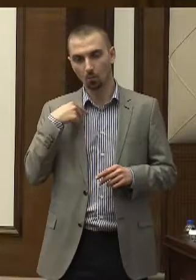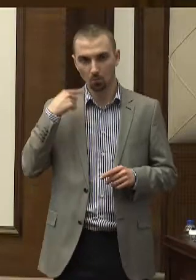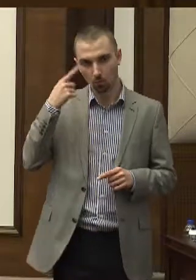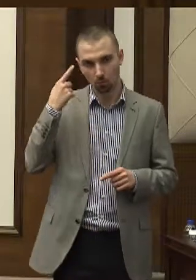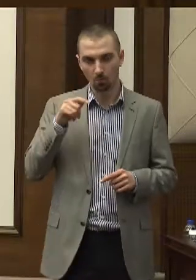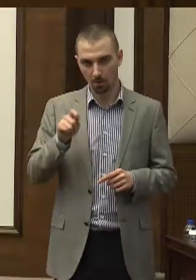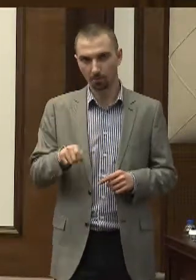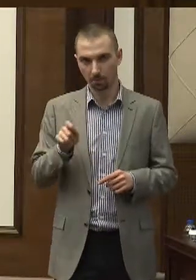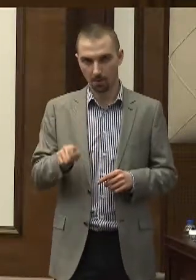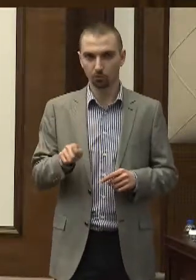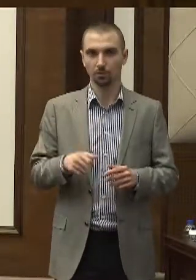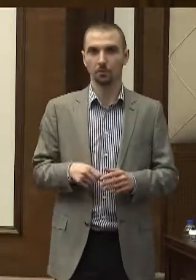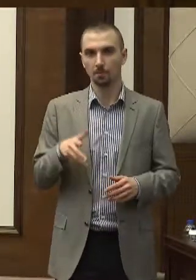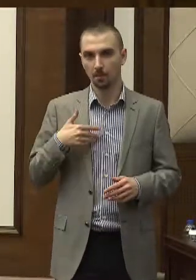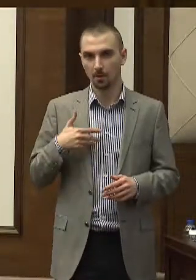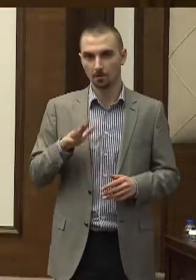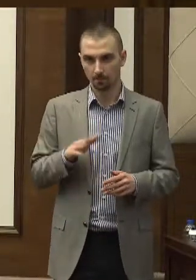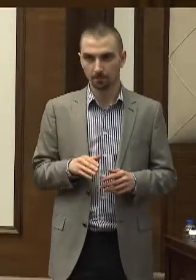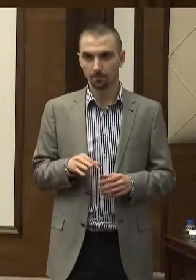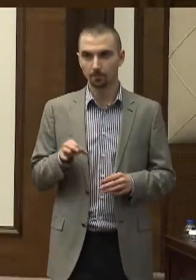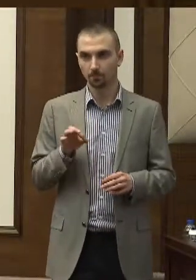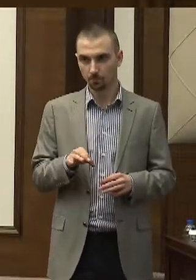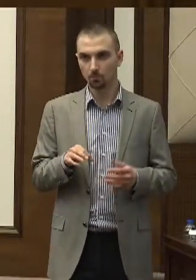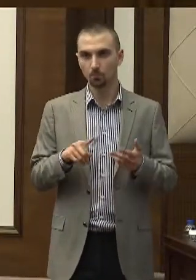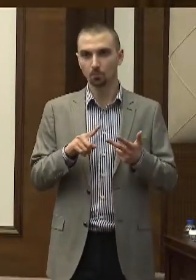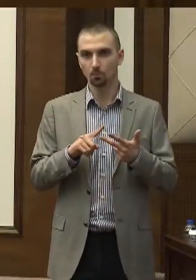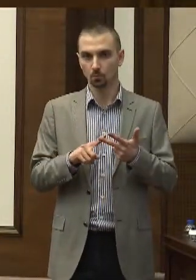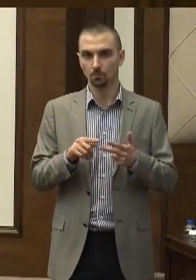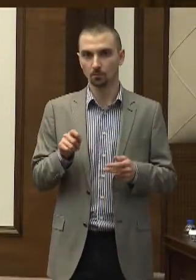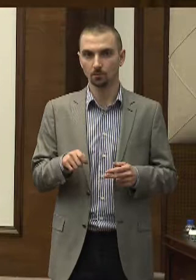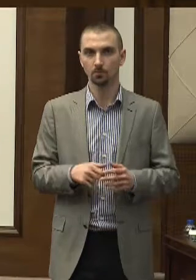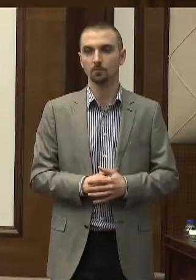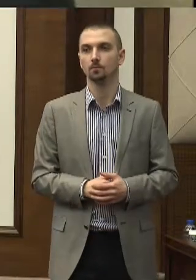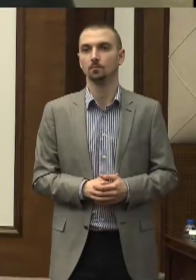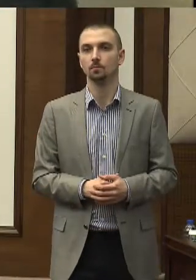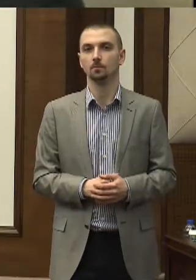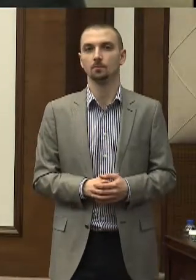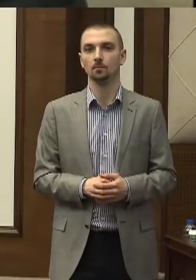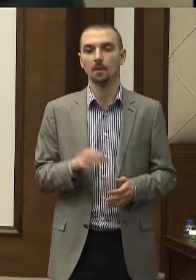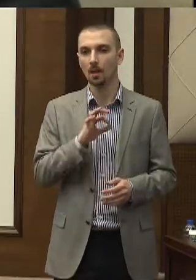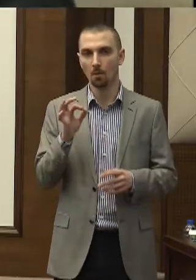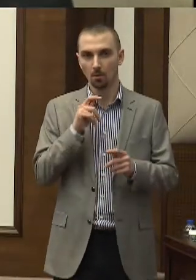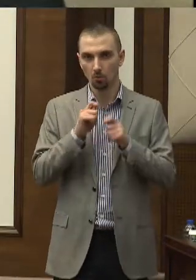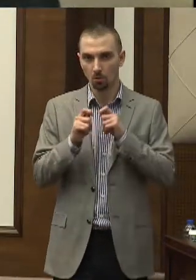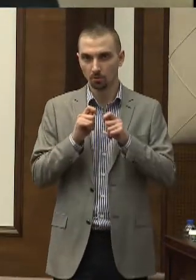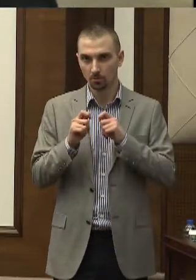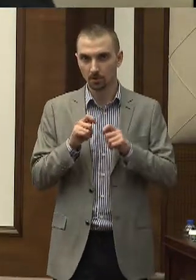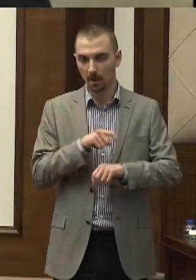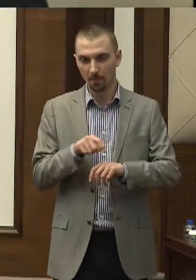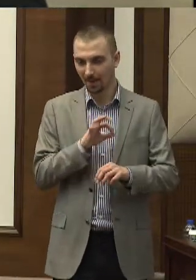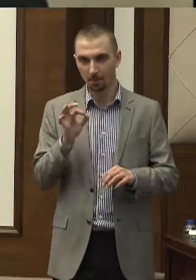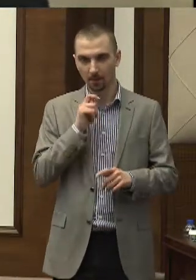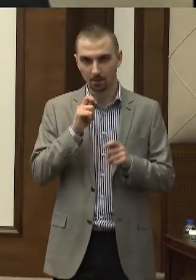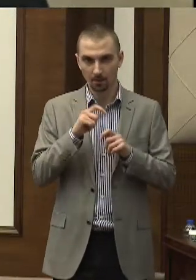gerekeni yaparız. Teşekkür ediyorum. Gündemimizin hangisi ise o? 3. Tam zamanlı olarak sözleşme yapmak suretiyle bir